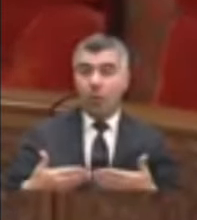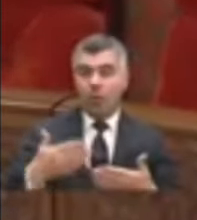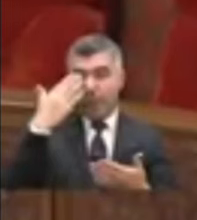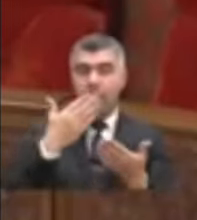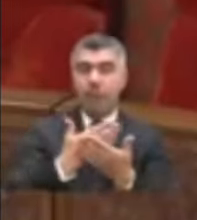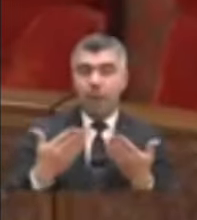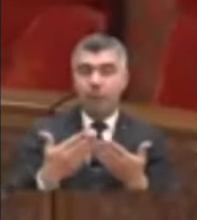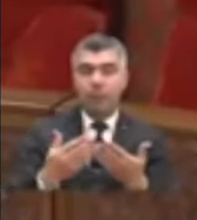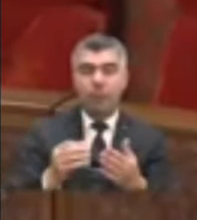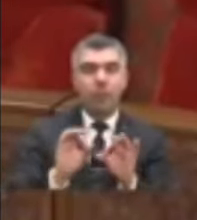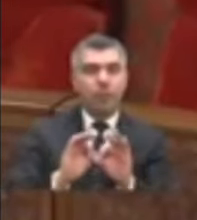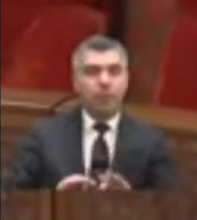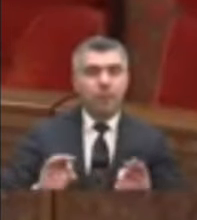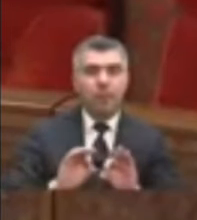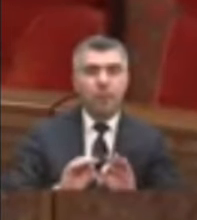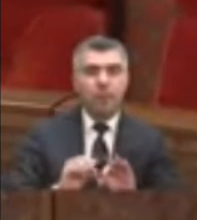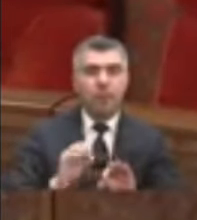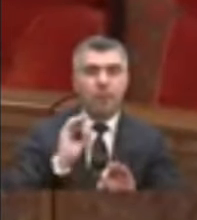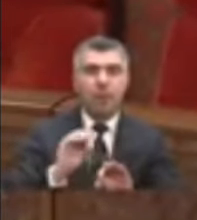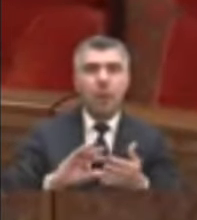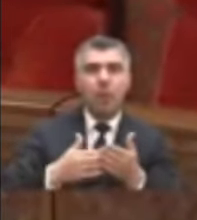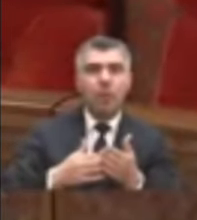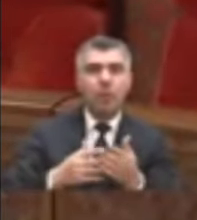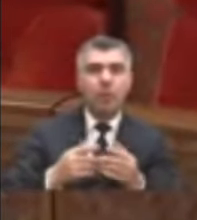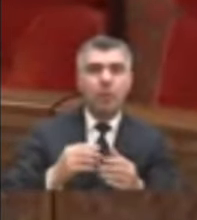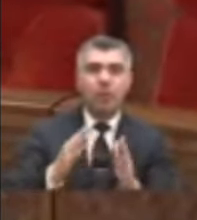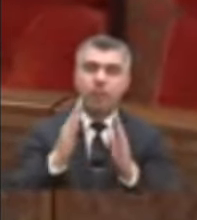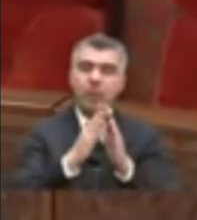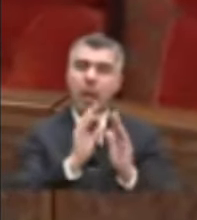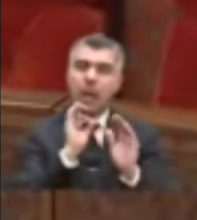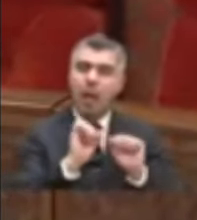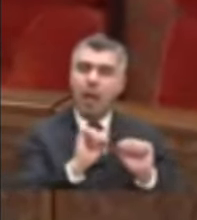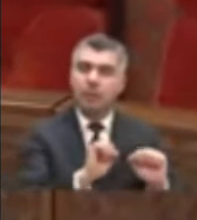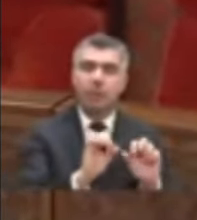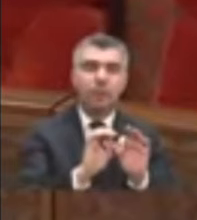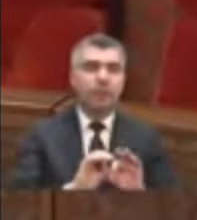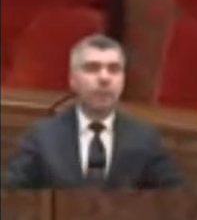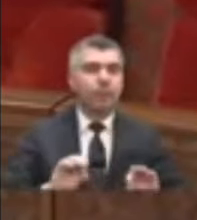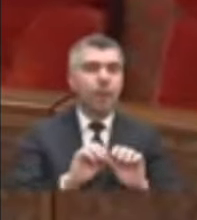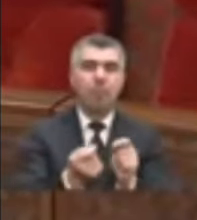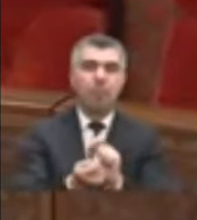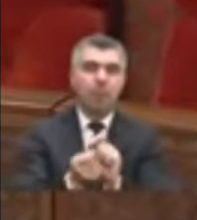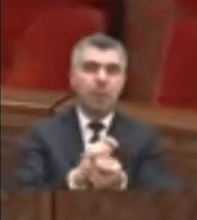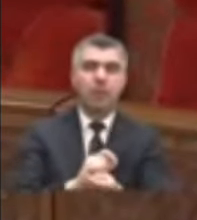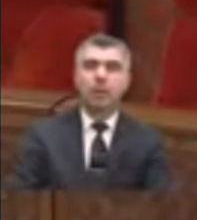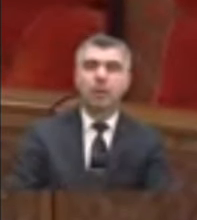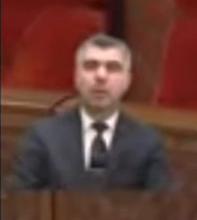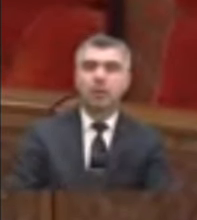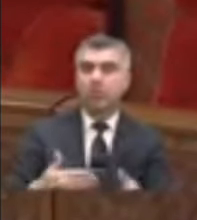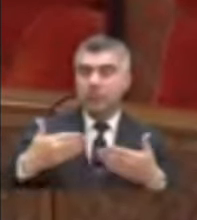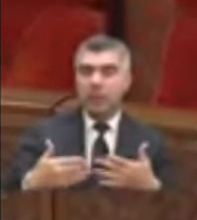راه ما بقاوش المستشفيات اللي كيتبناو بالسكن الوظيفي، لان الامور تبدلات،